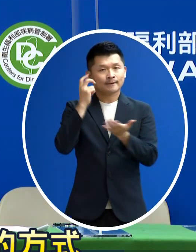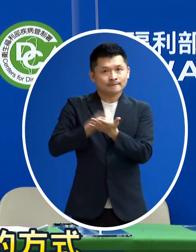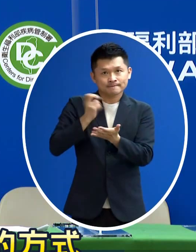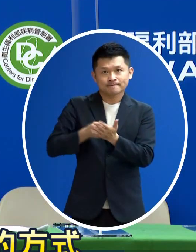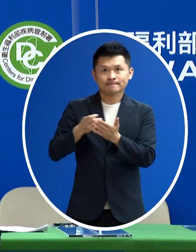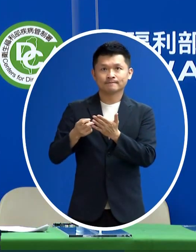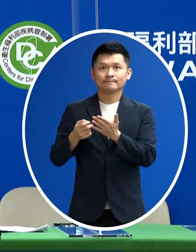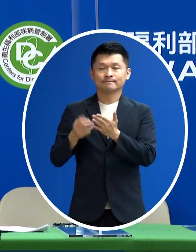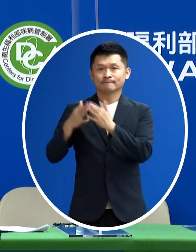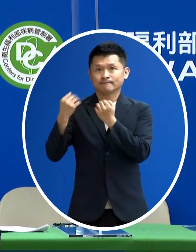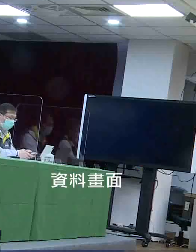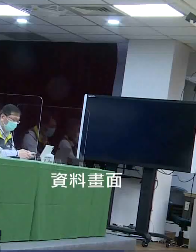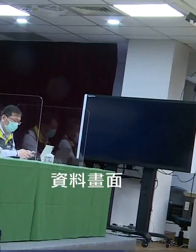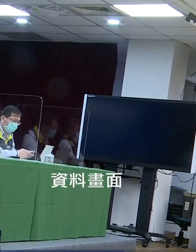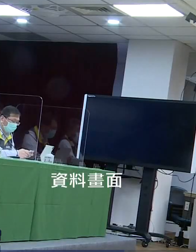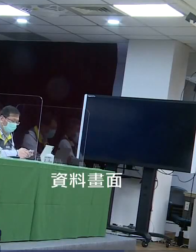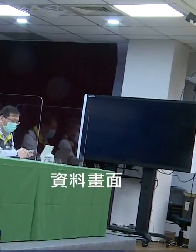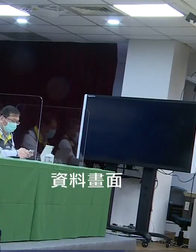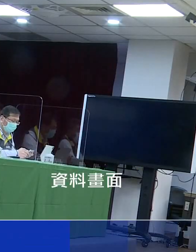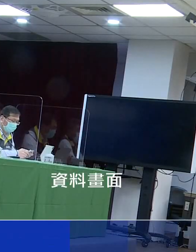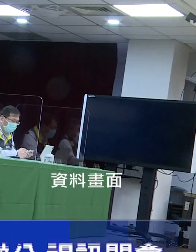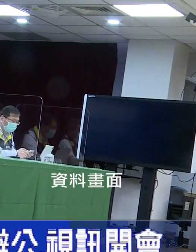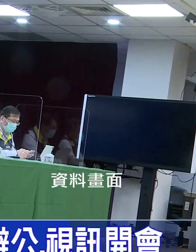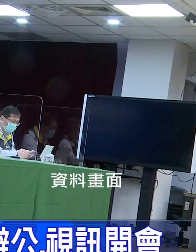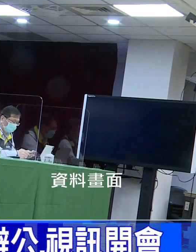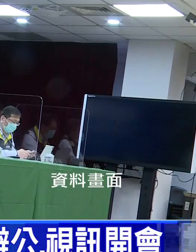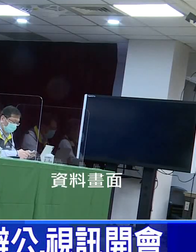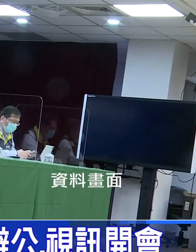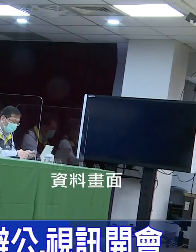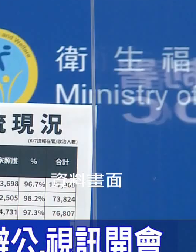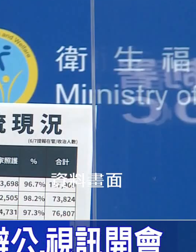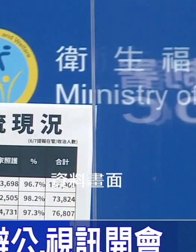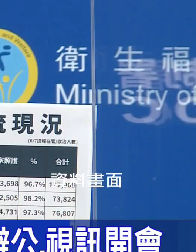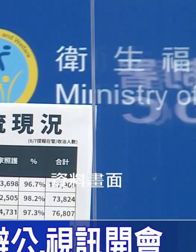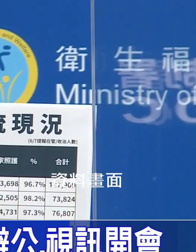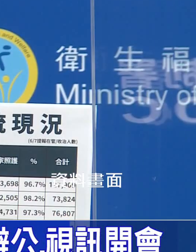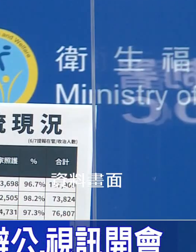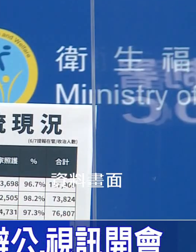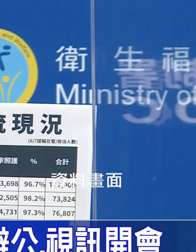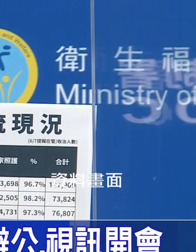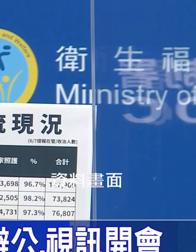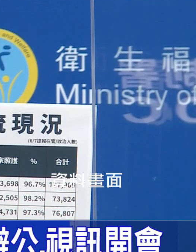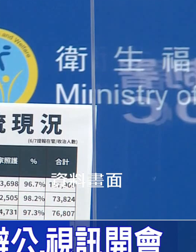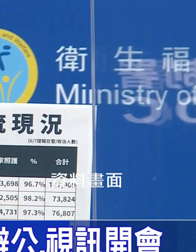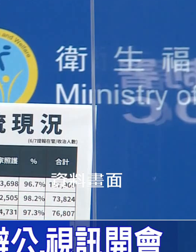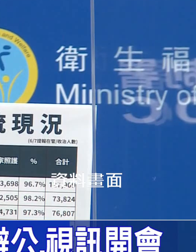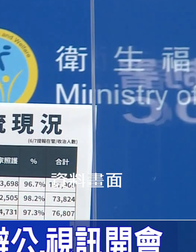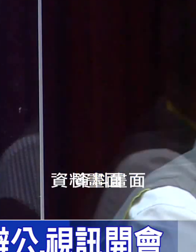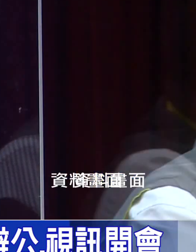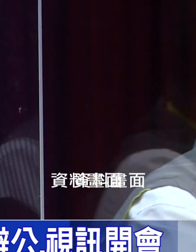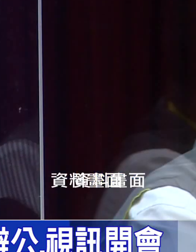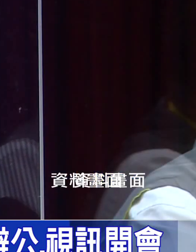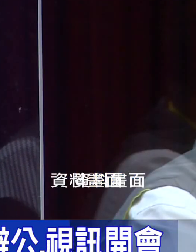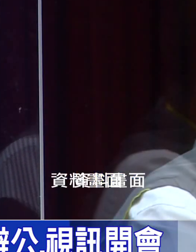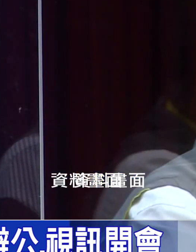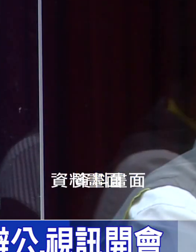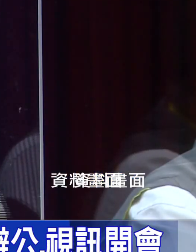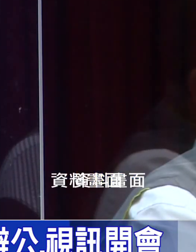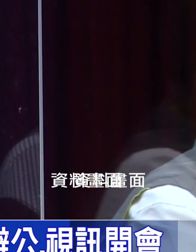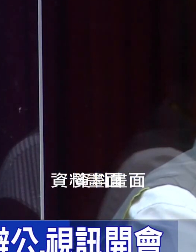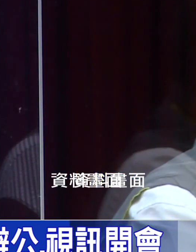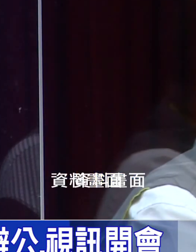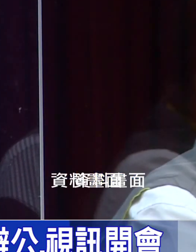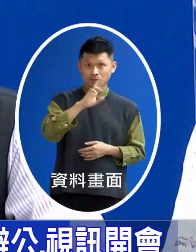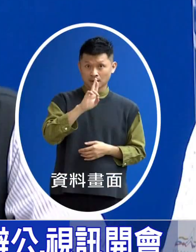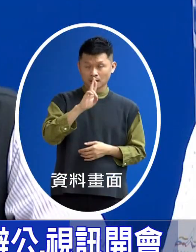的方式哦，今天就不出席。 但先前指挥中心在记者会上才说过，解隔离条件以天。为准，指挥中心交代言犹